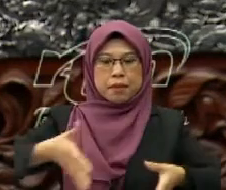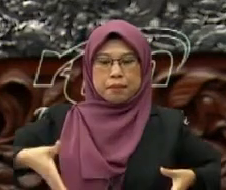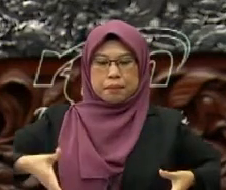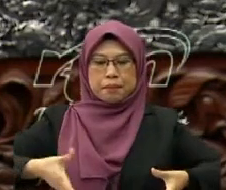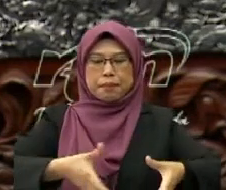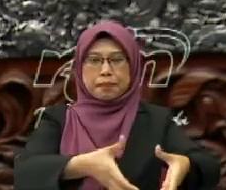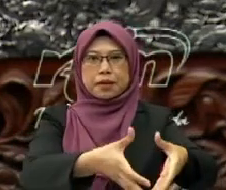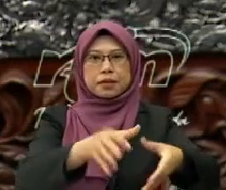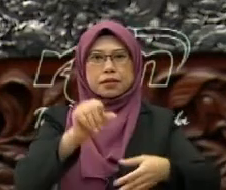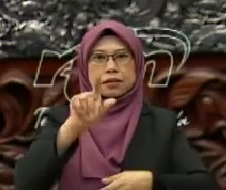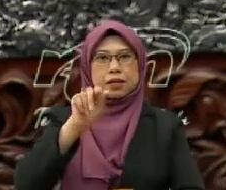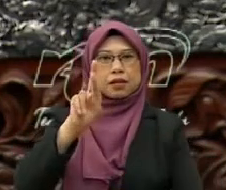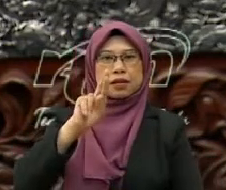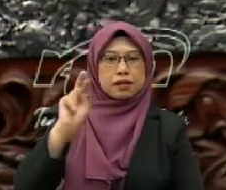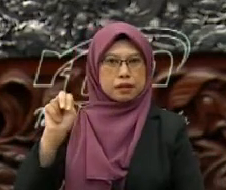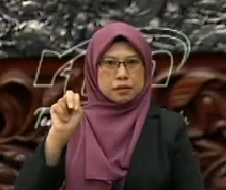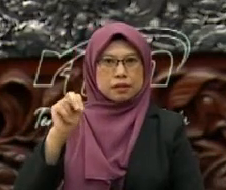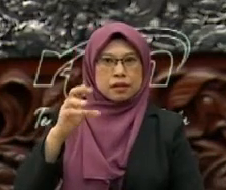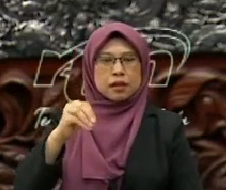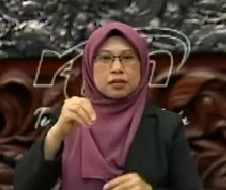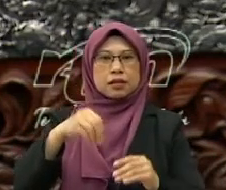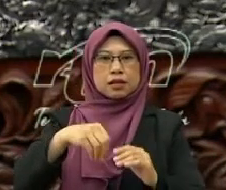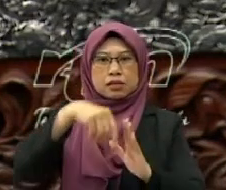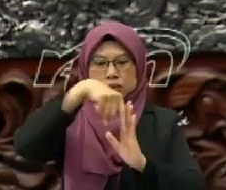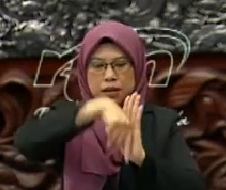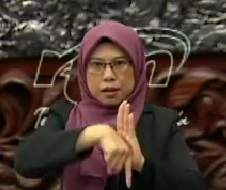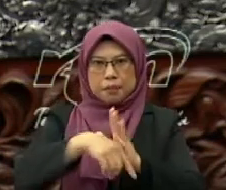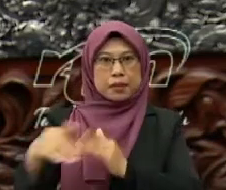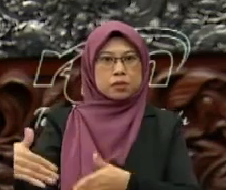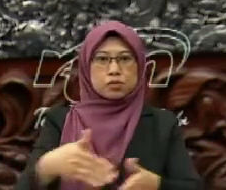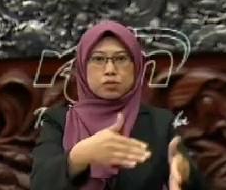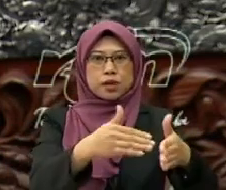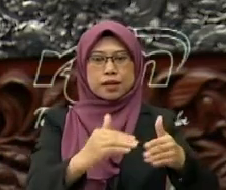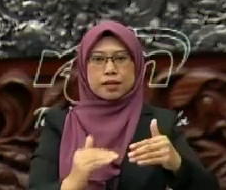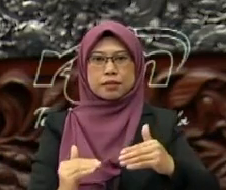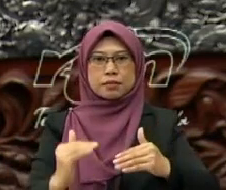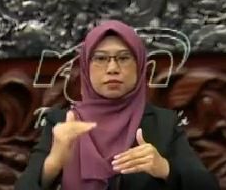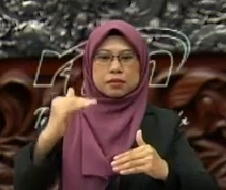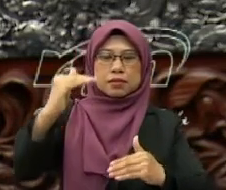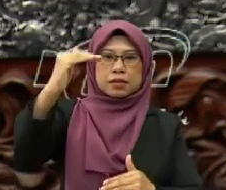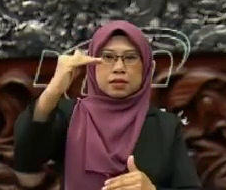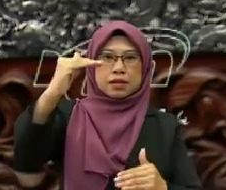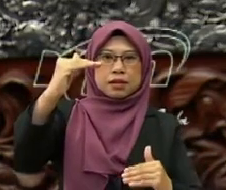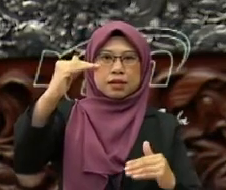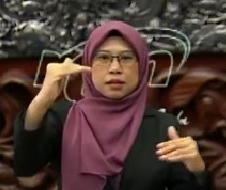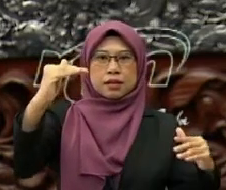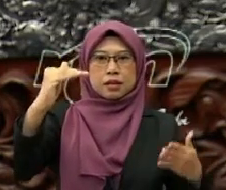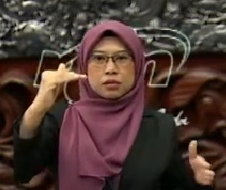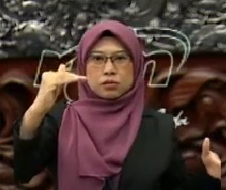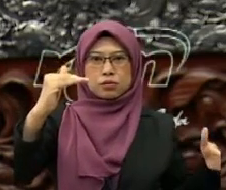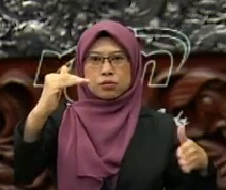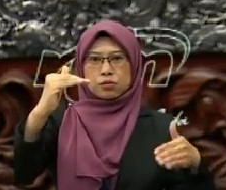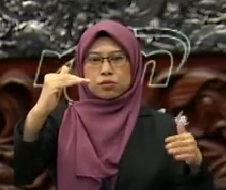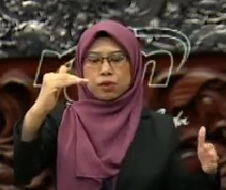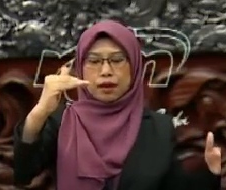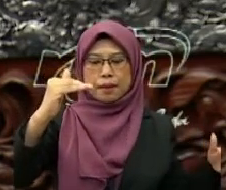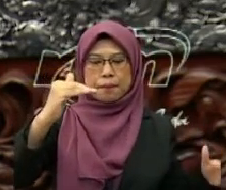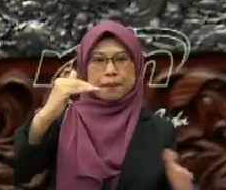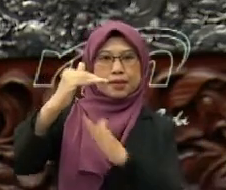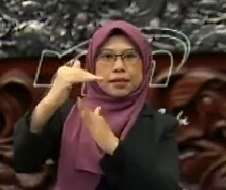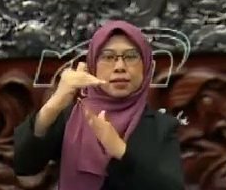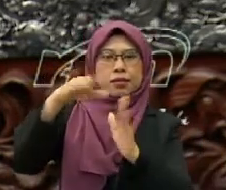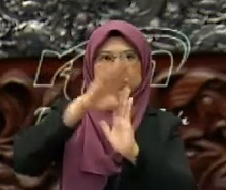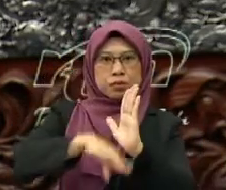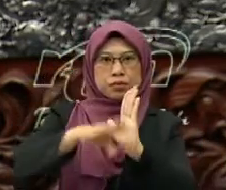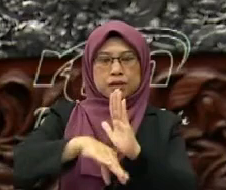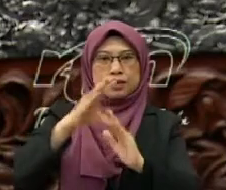peparitan saliran mendalam ke sungai dan meninggikan benteng Sungai bagi mengurangi banjir sementara penyelesaian jangka